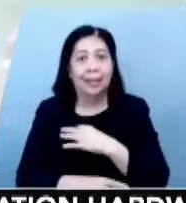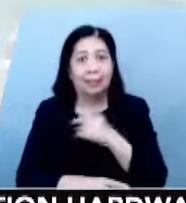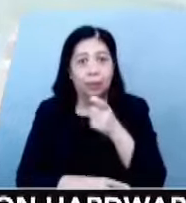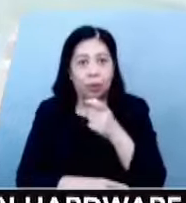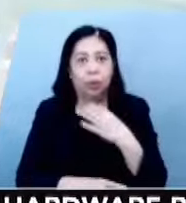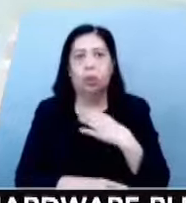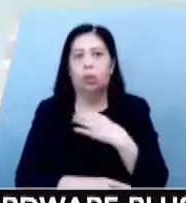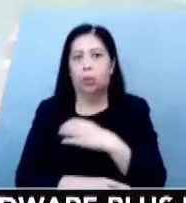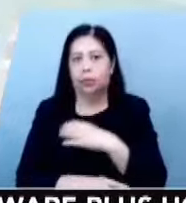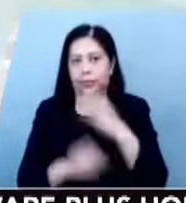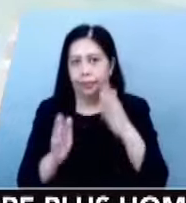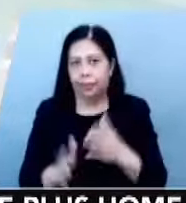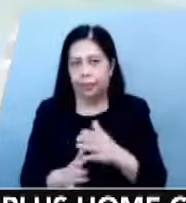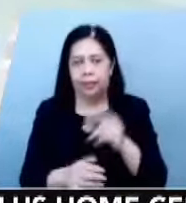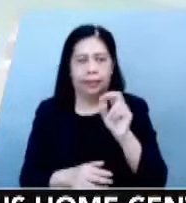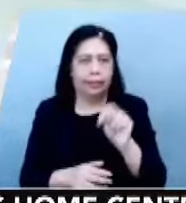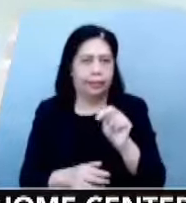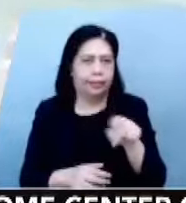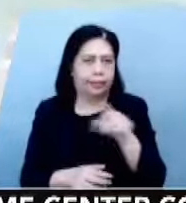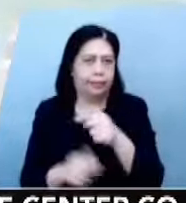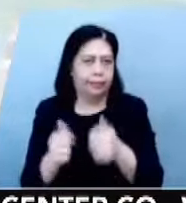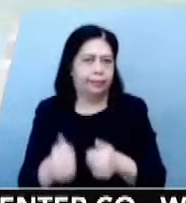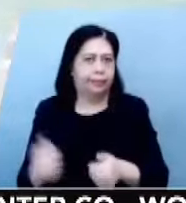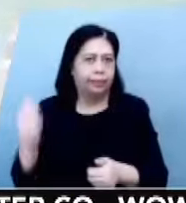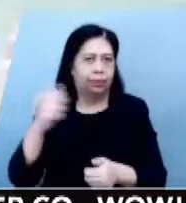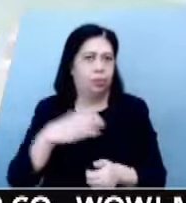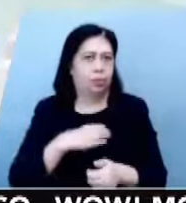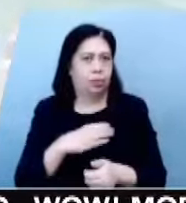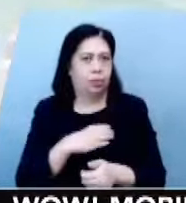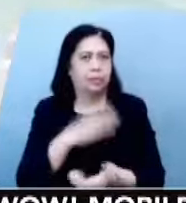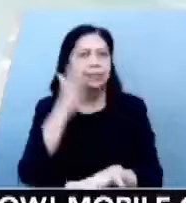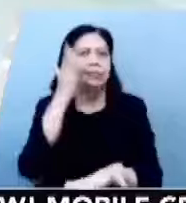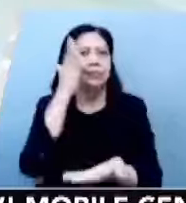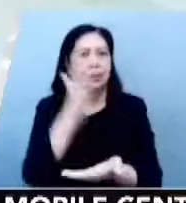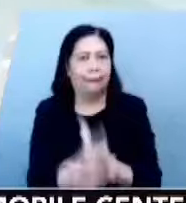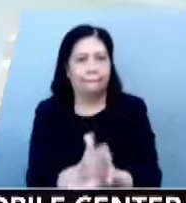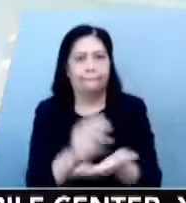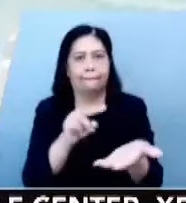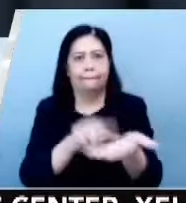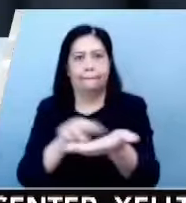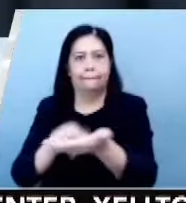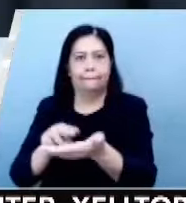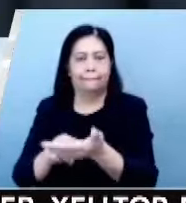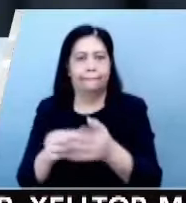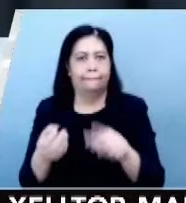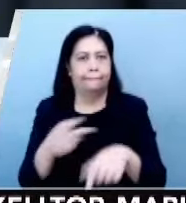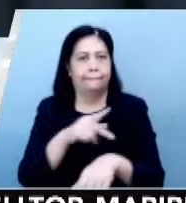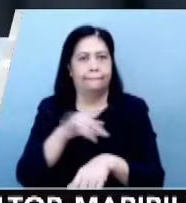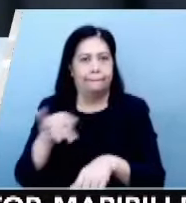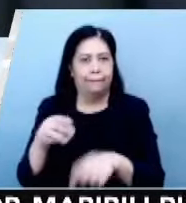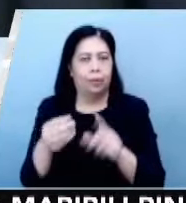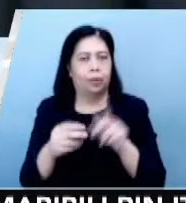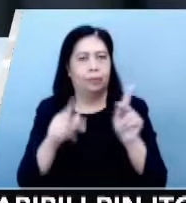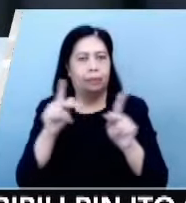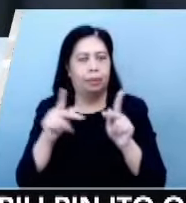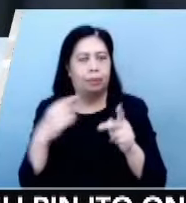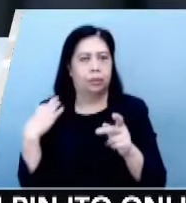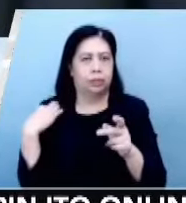daw magsalita ng liderato ng Kamara na itigil ang pagpapapirma sa People's Initiative. If both